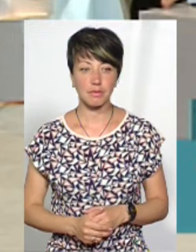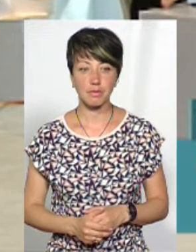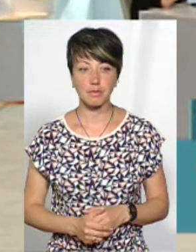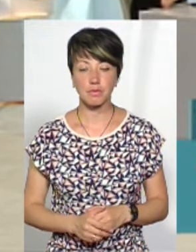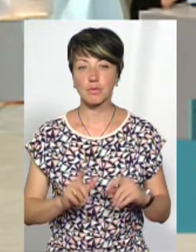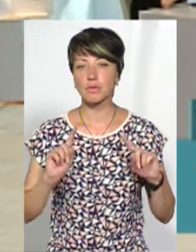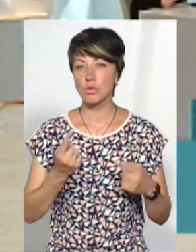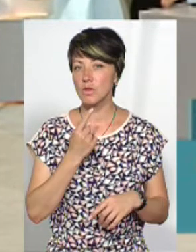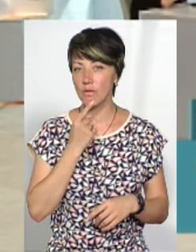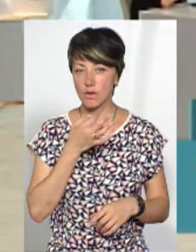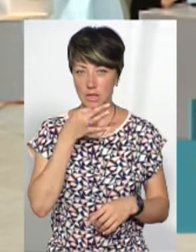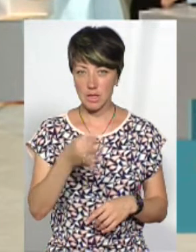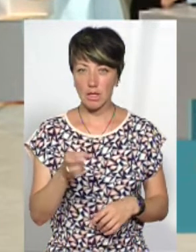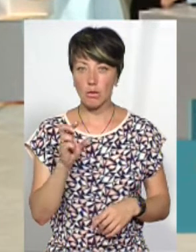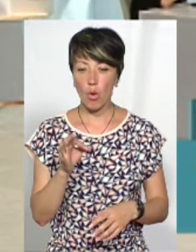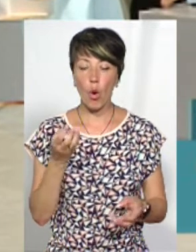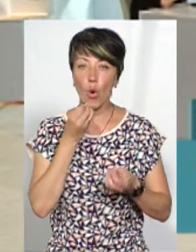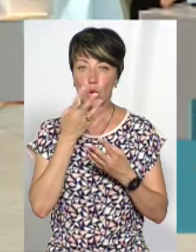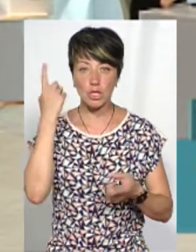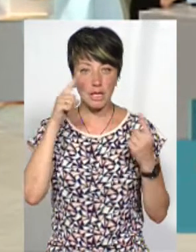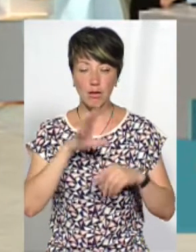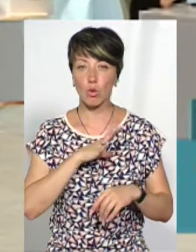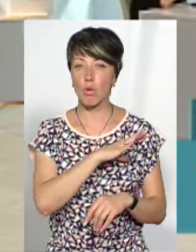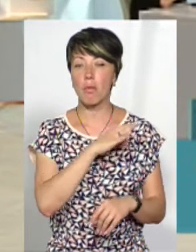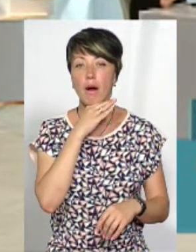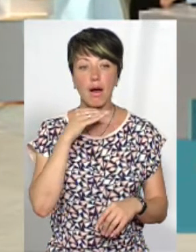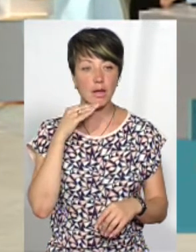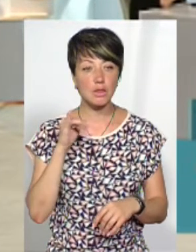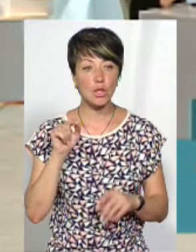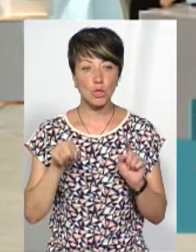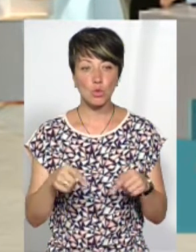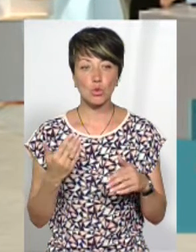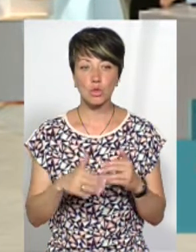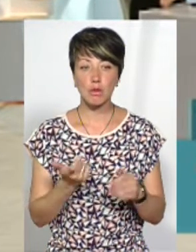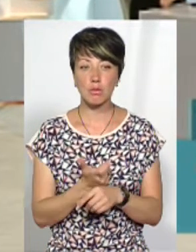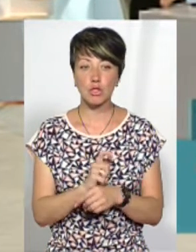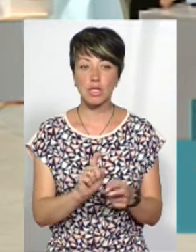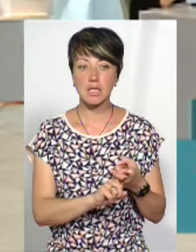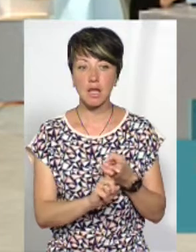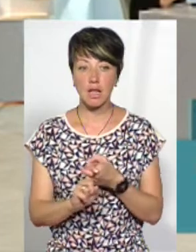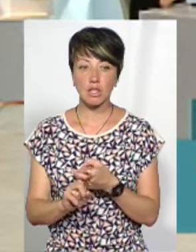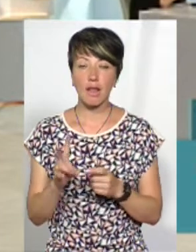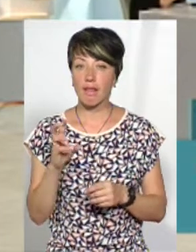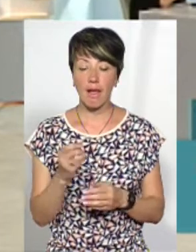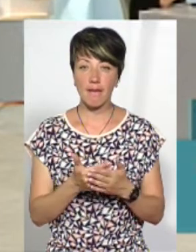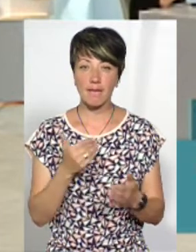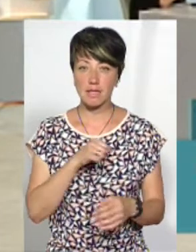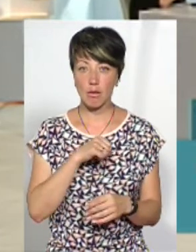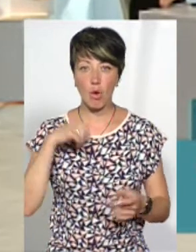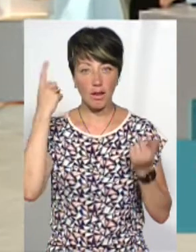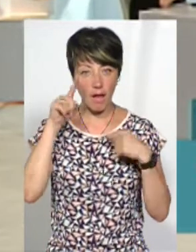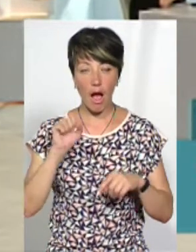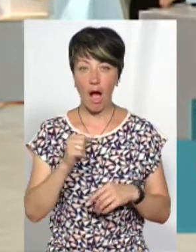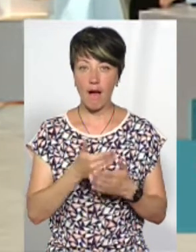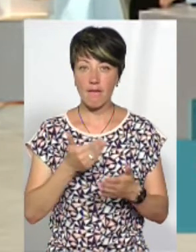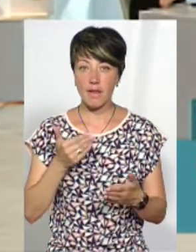Дуже важко сказати насправді, оскільки хороших ідей було багато, і тут уже більше залежить навіть не від самої ідеї,